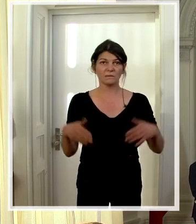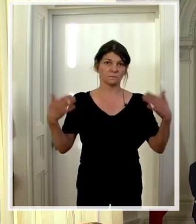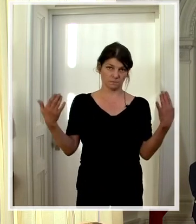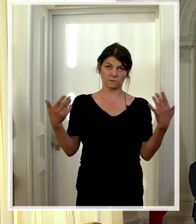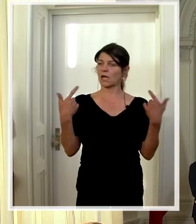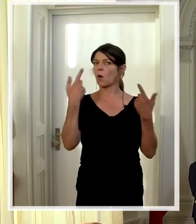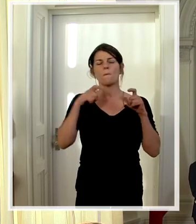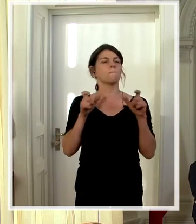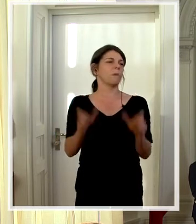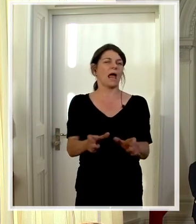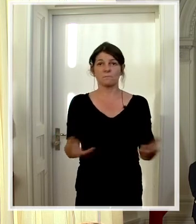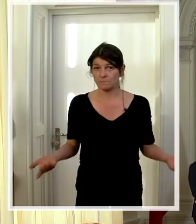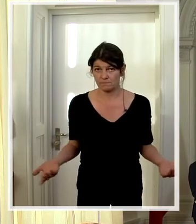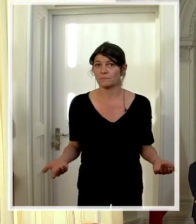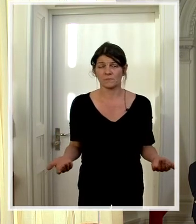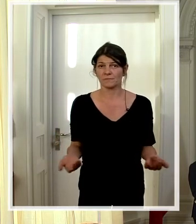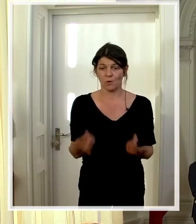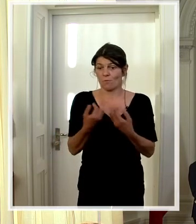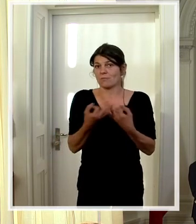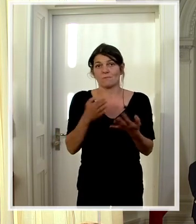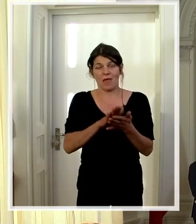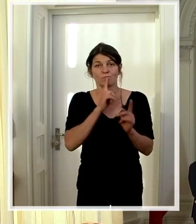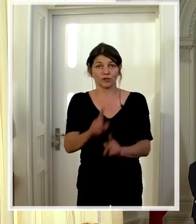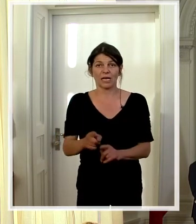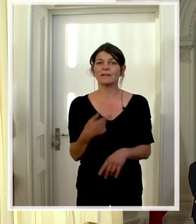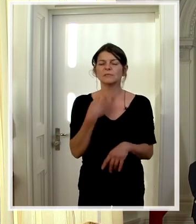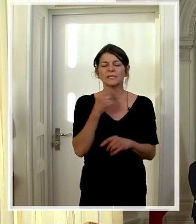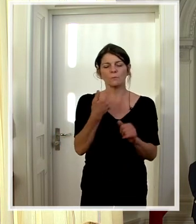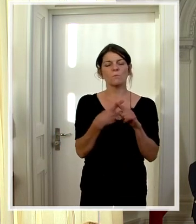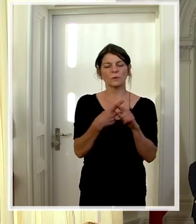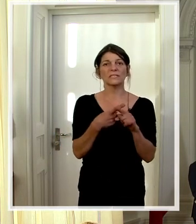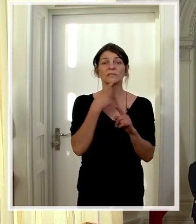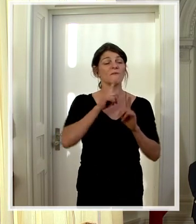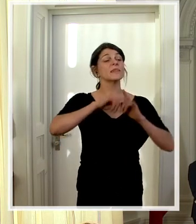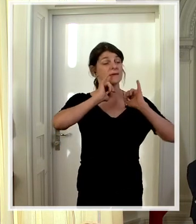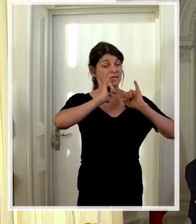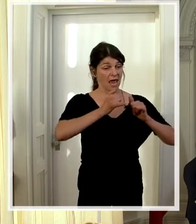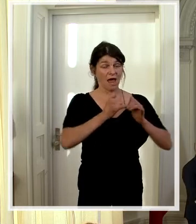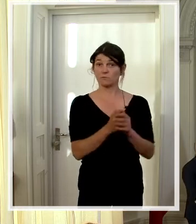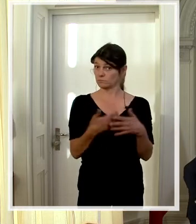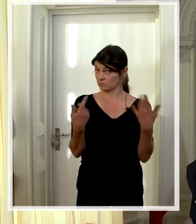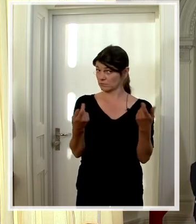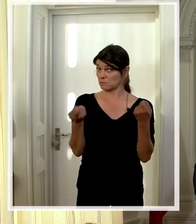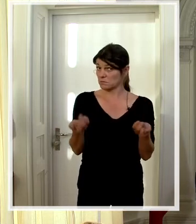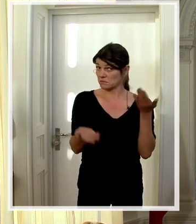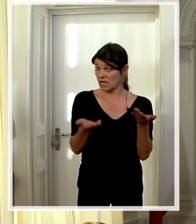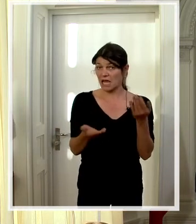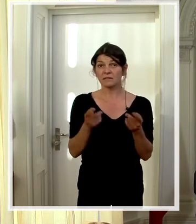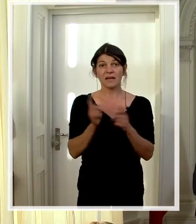absolute Blockade. Da gehen wir zuerst vom positiveren Ausgang aus, wenn es ein Ja gibt. Könnte das dazu führen, dass